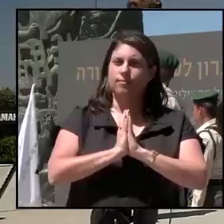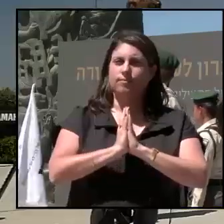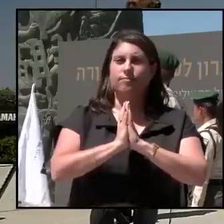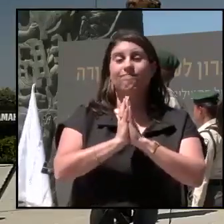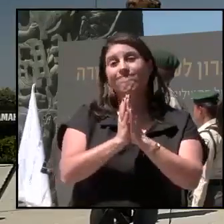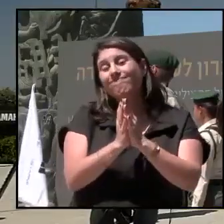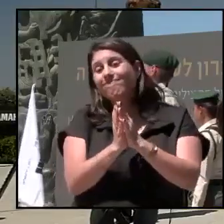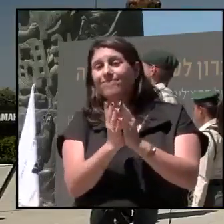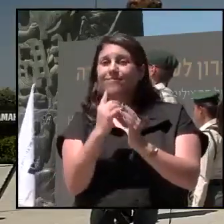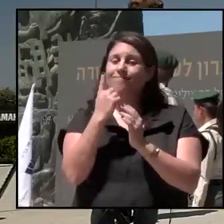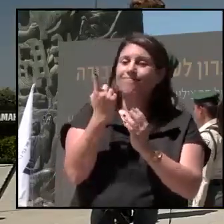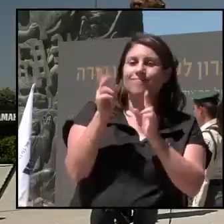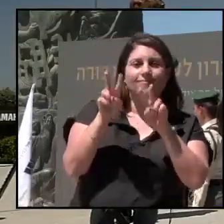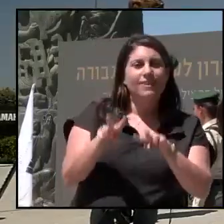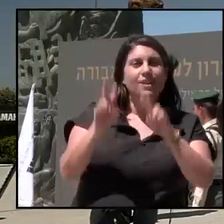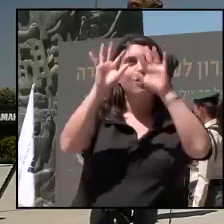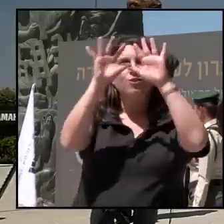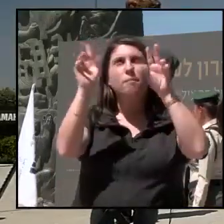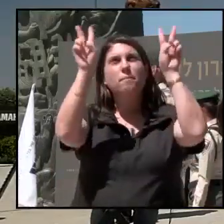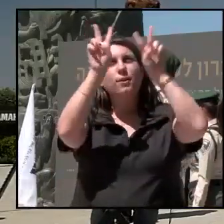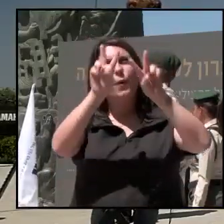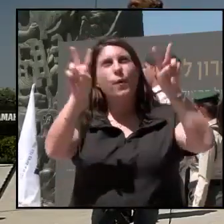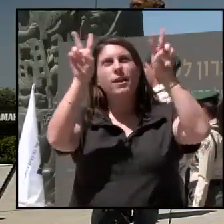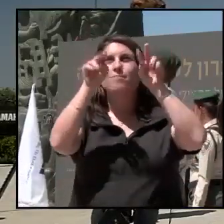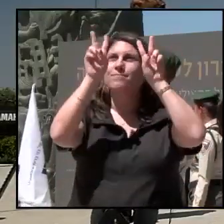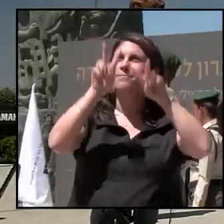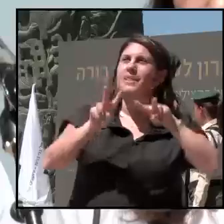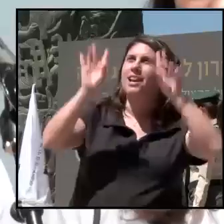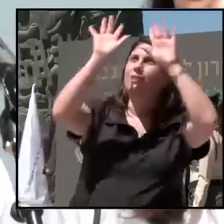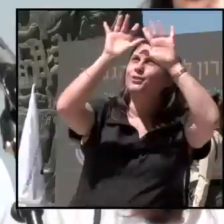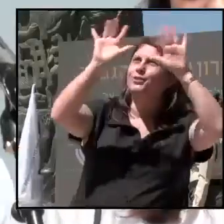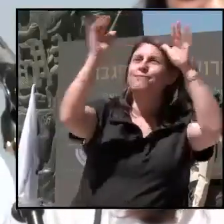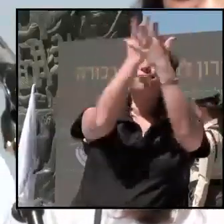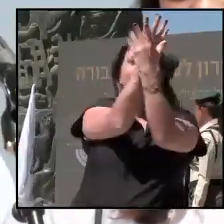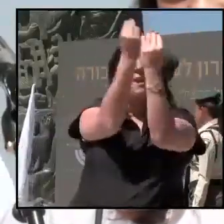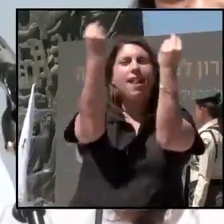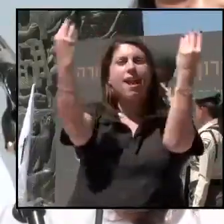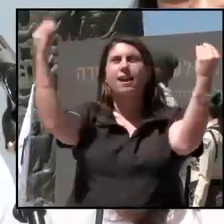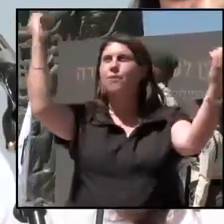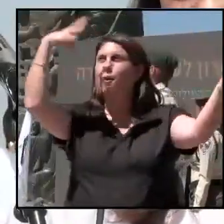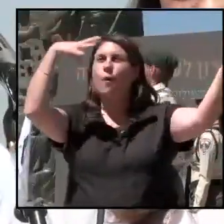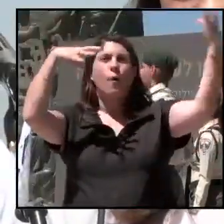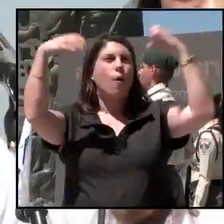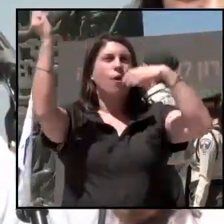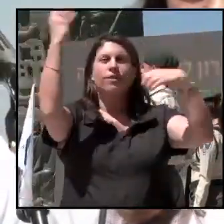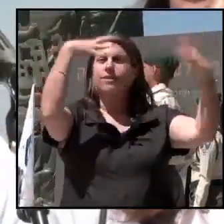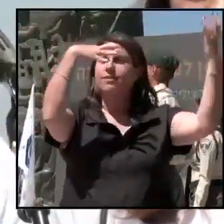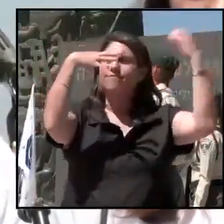האור. אומרים השמיים כחולים מעלינו, מלאים